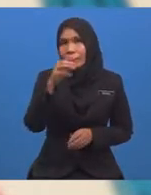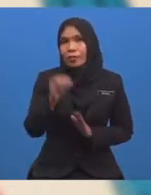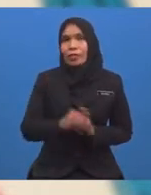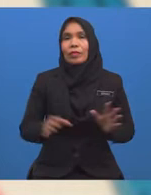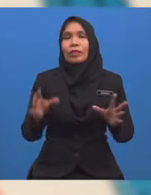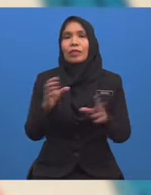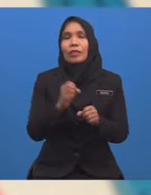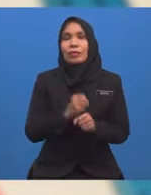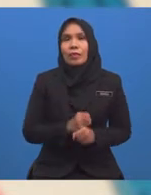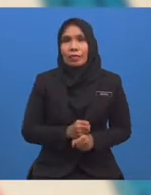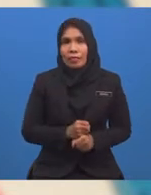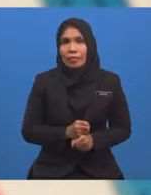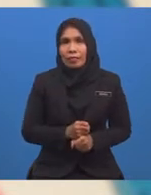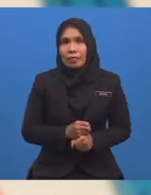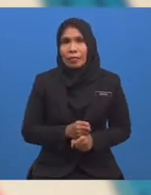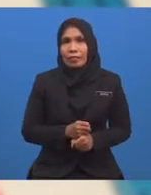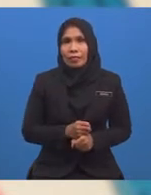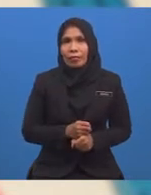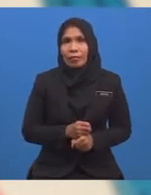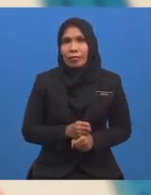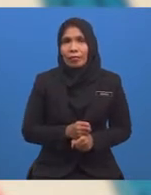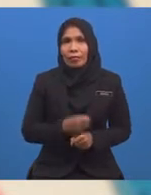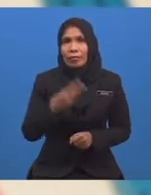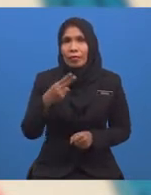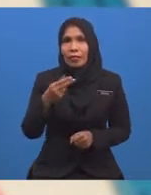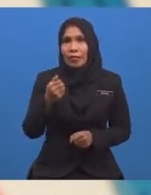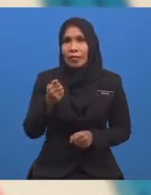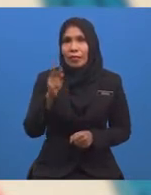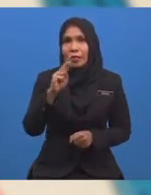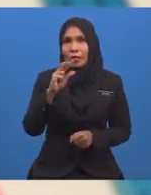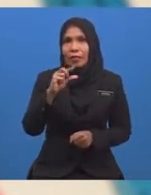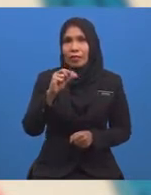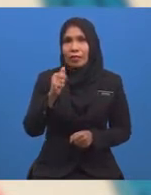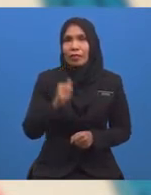harga bagi 7 batang pensil